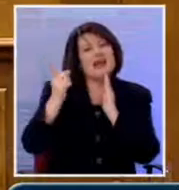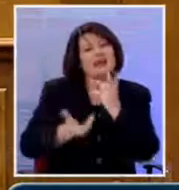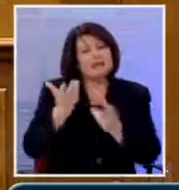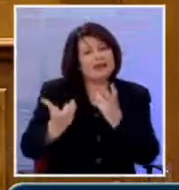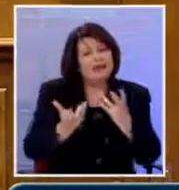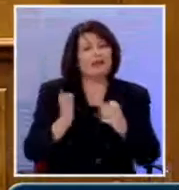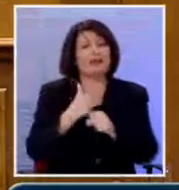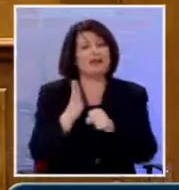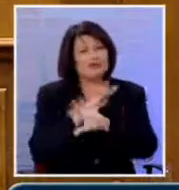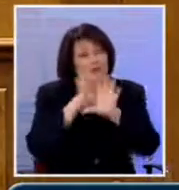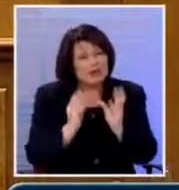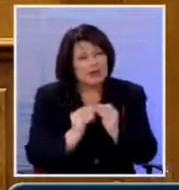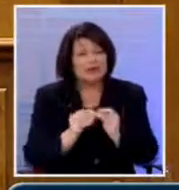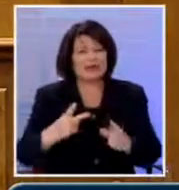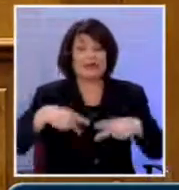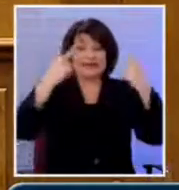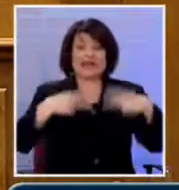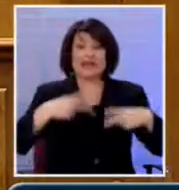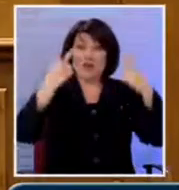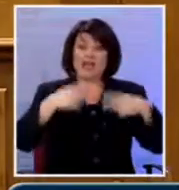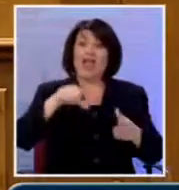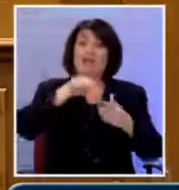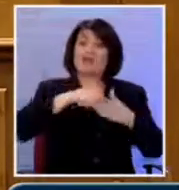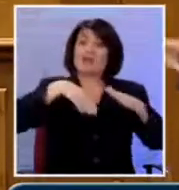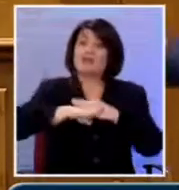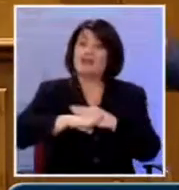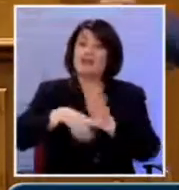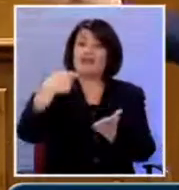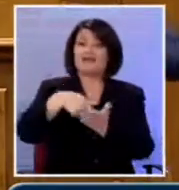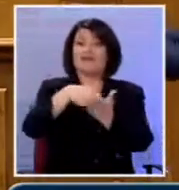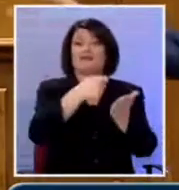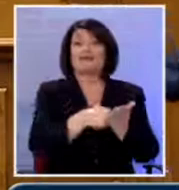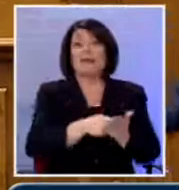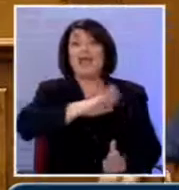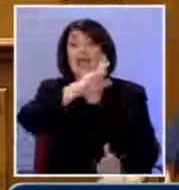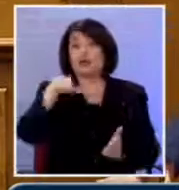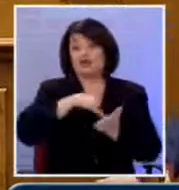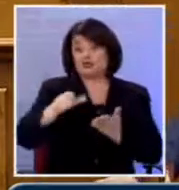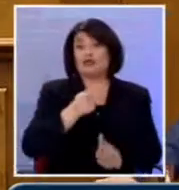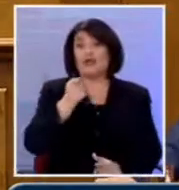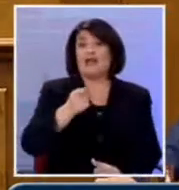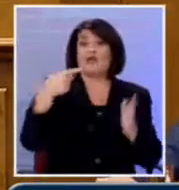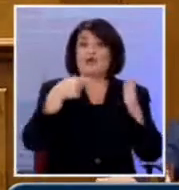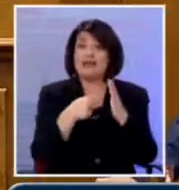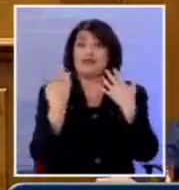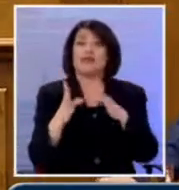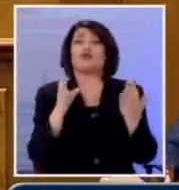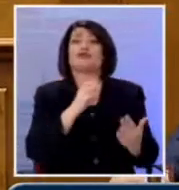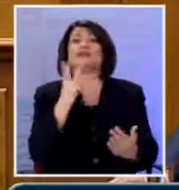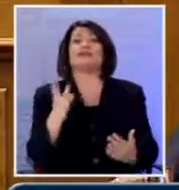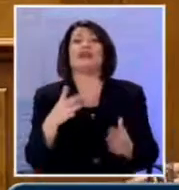Πρόσοδοι από τα τελωνία Αθηνών Πειραιός μέσων εξοφλήσεως του δανείου του 33.